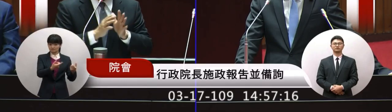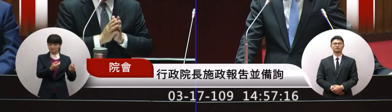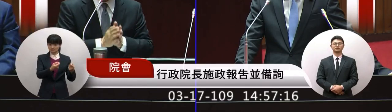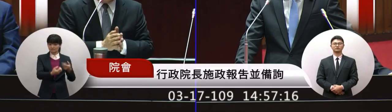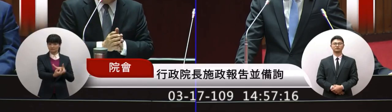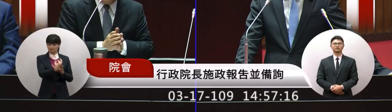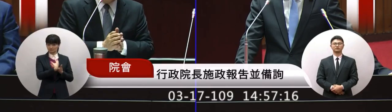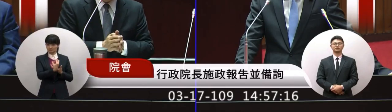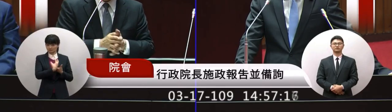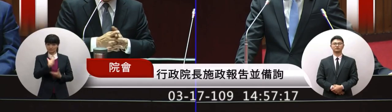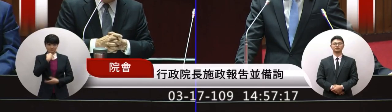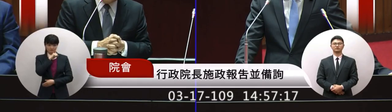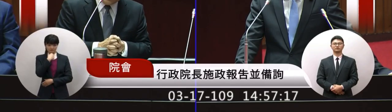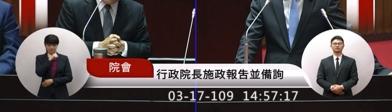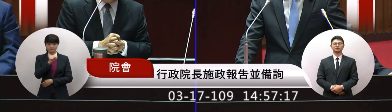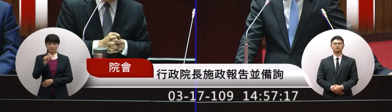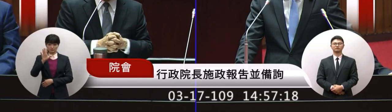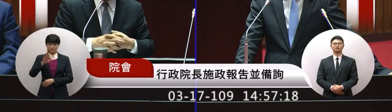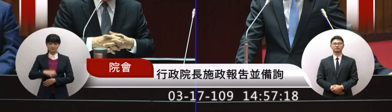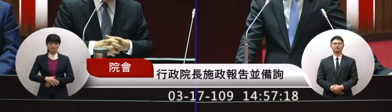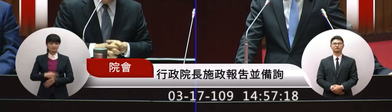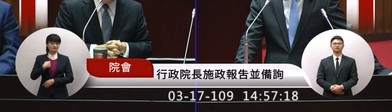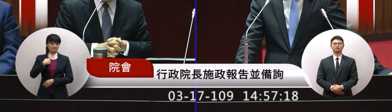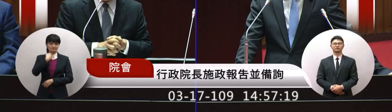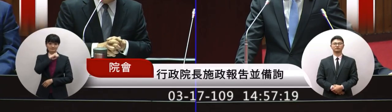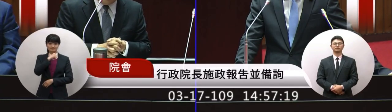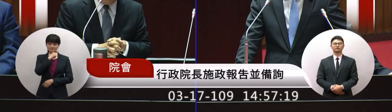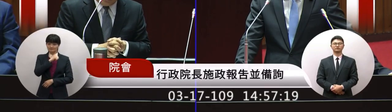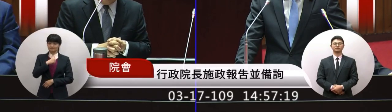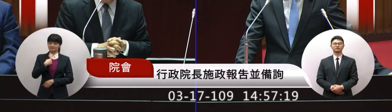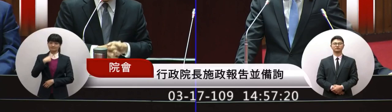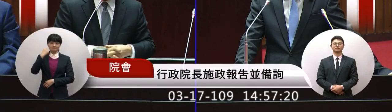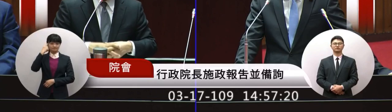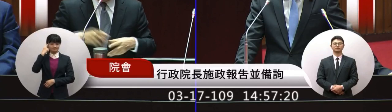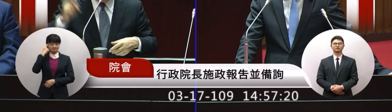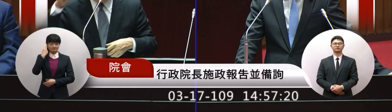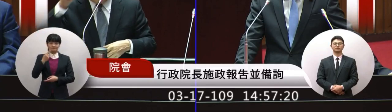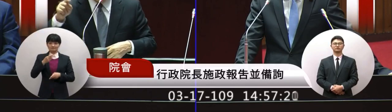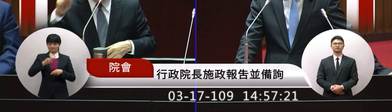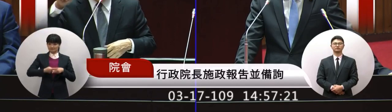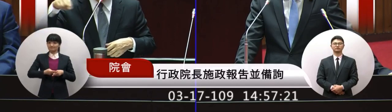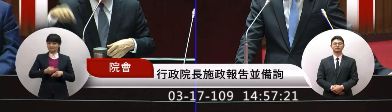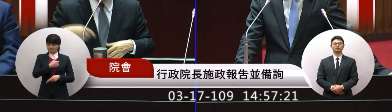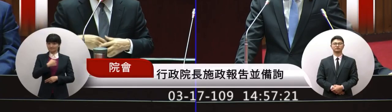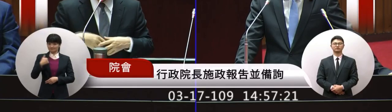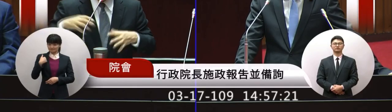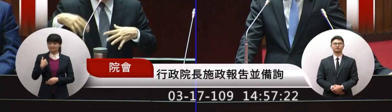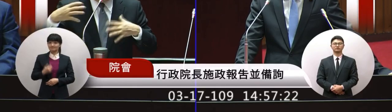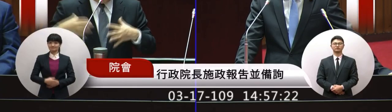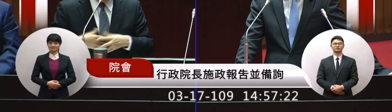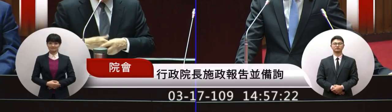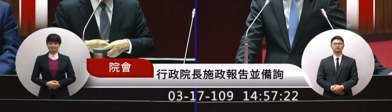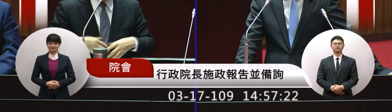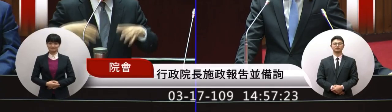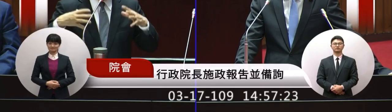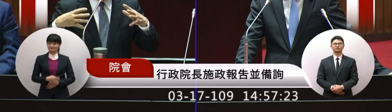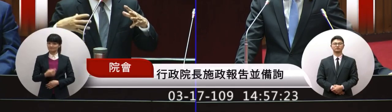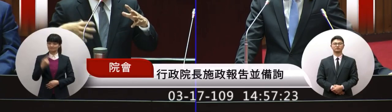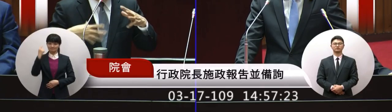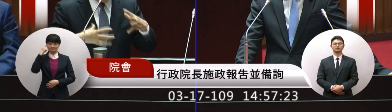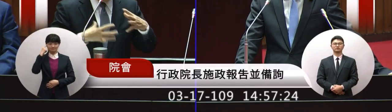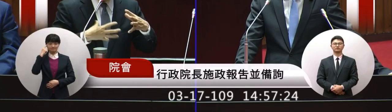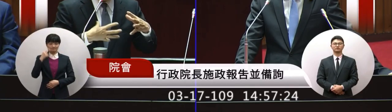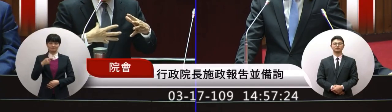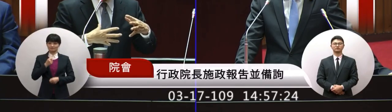的在投资台湾。台湾确实有让人信服的地方，相信跟佩服了。